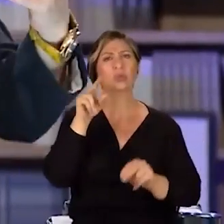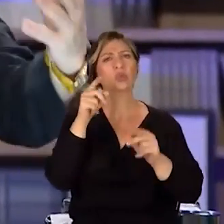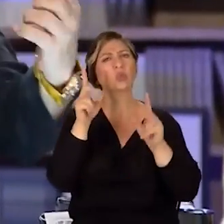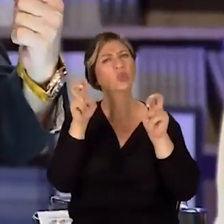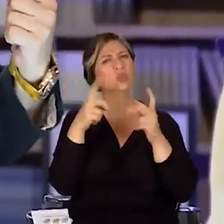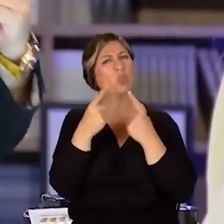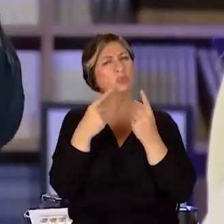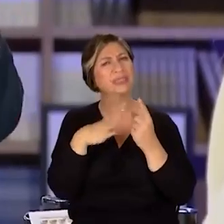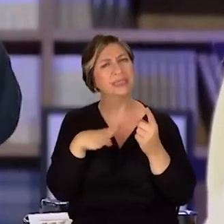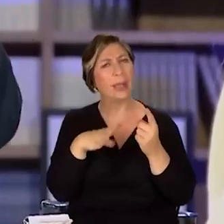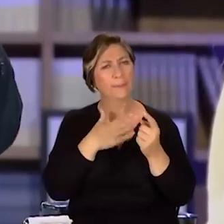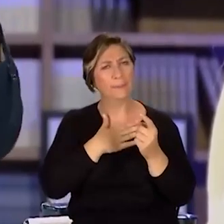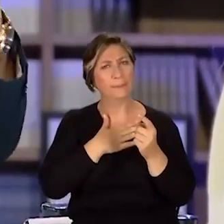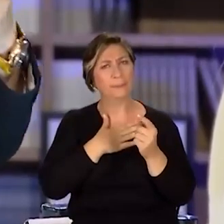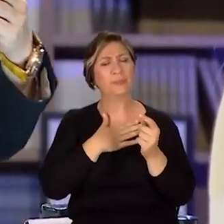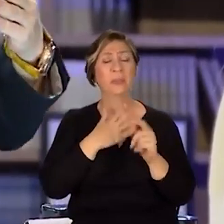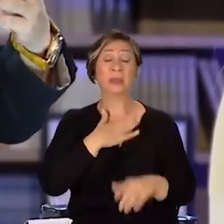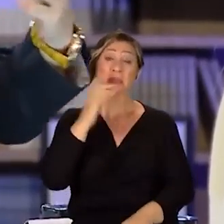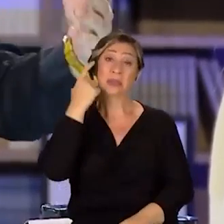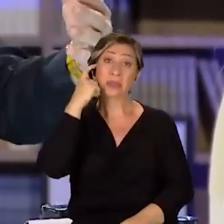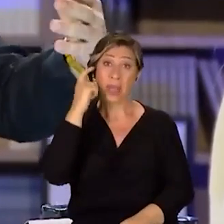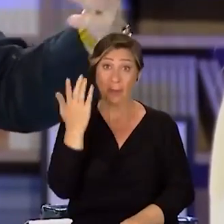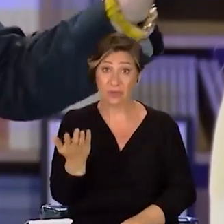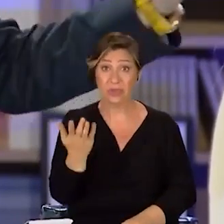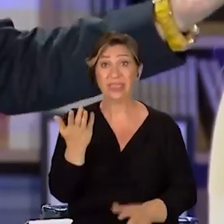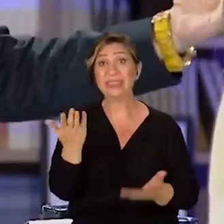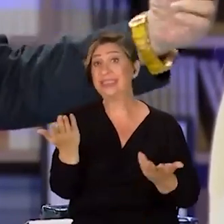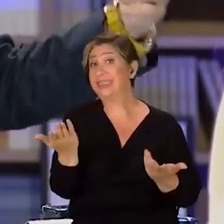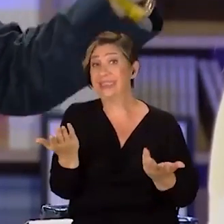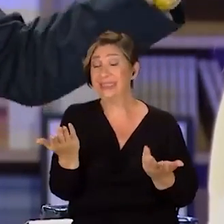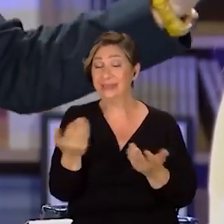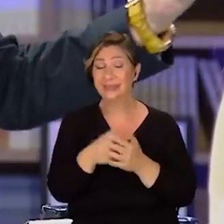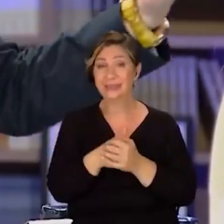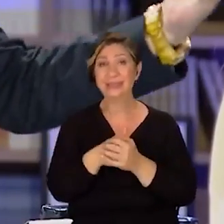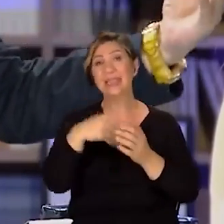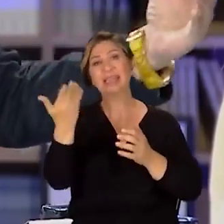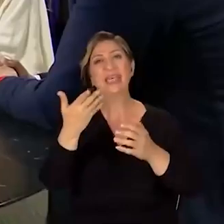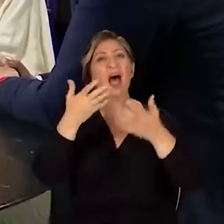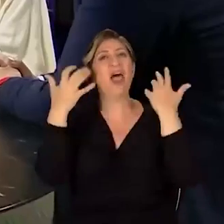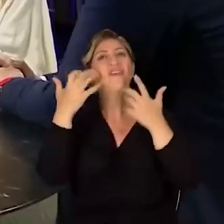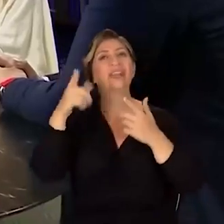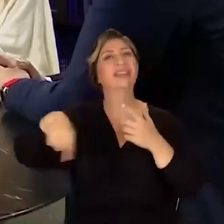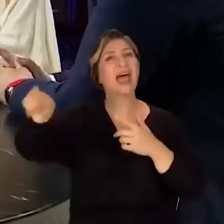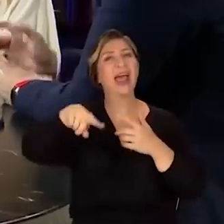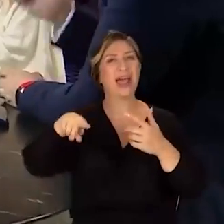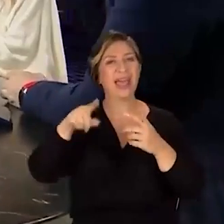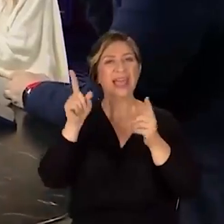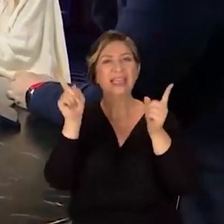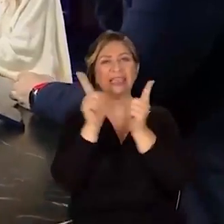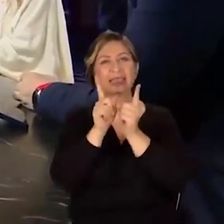bahsediyor. Ama tahminimce nasıl diğer memeliler, canlılar kısa